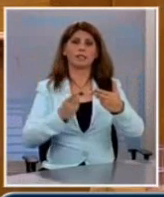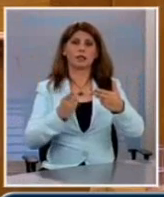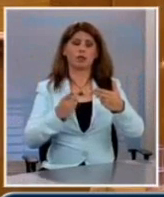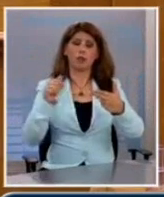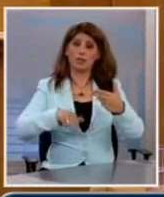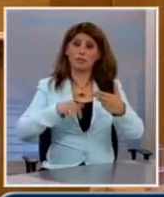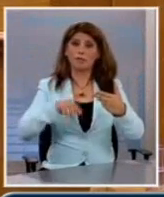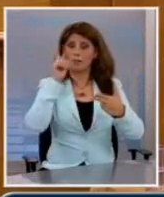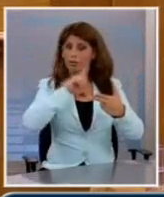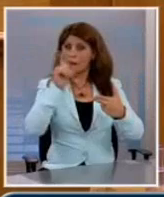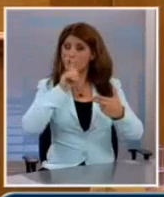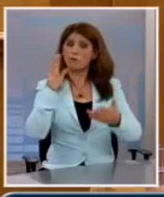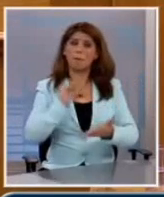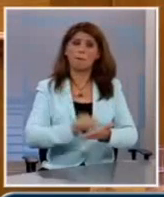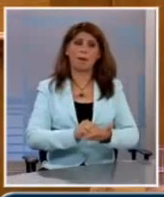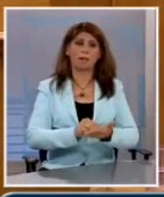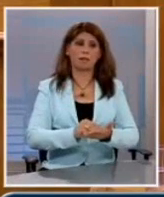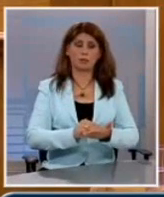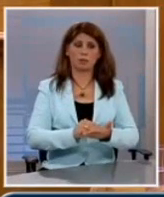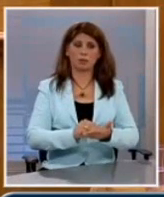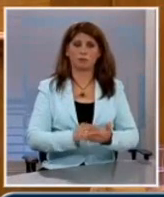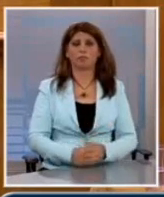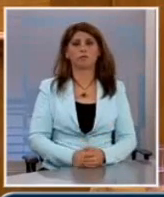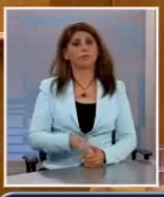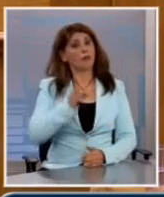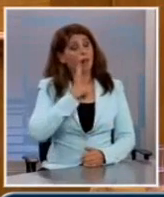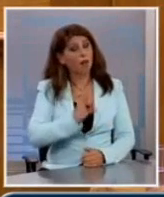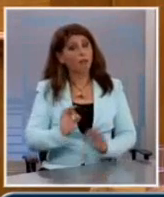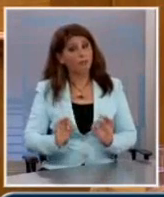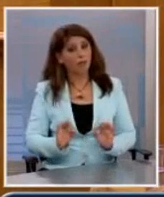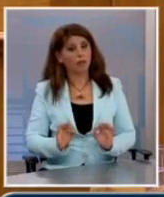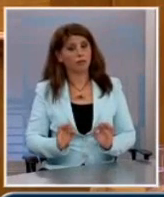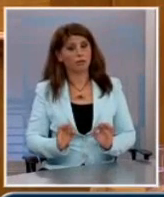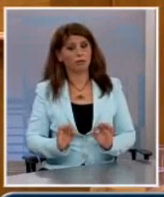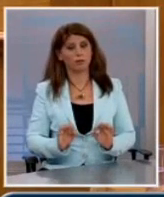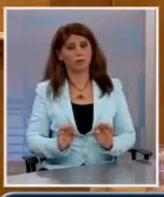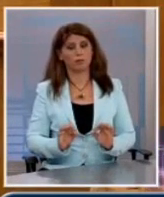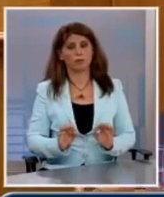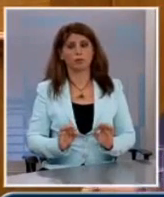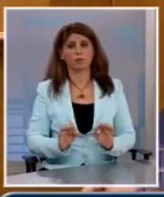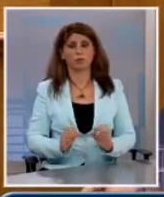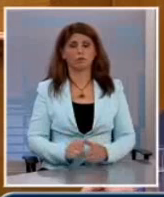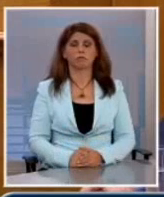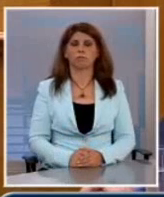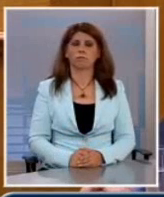σήμερα διαψεύδεστε για άλλη μια φορά. Αλήθεια βέβαια, στις πόσες